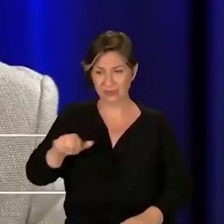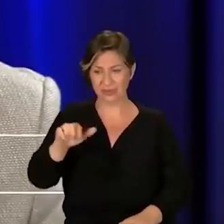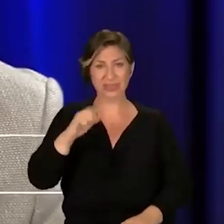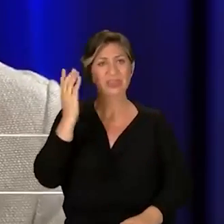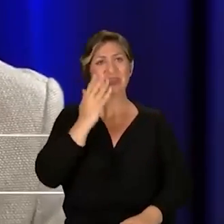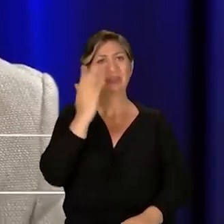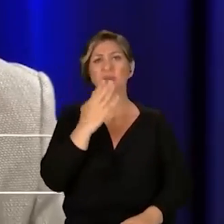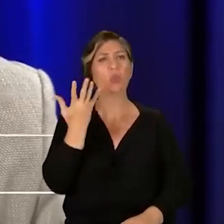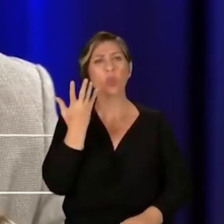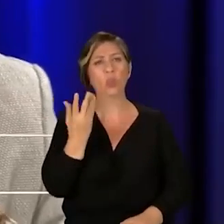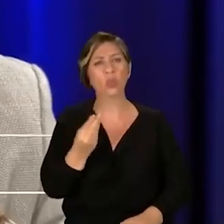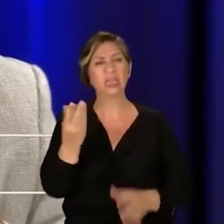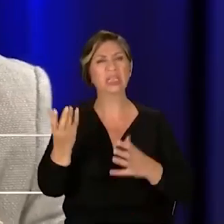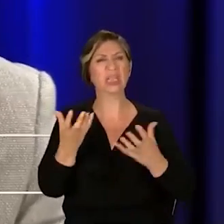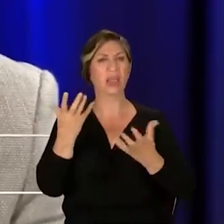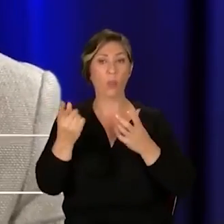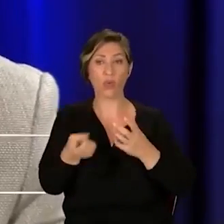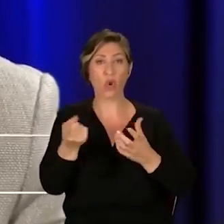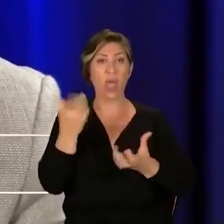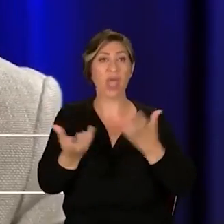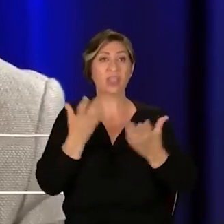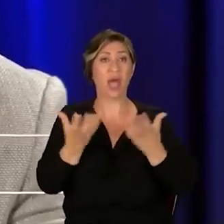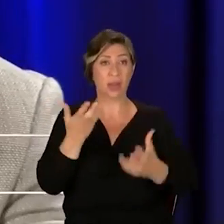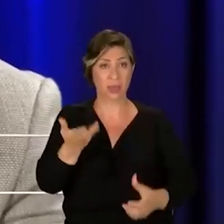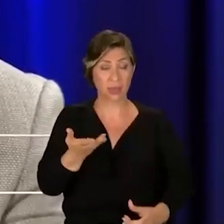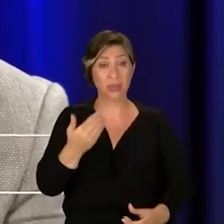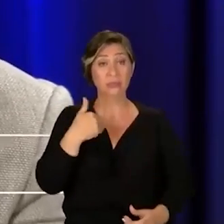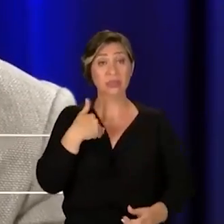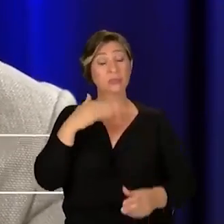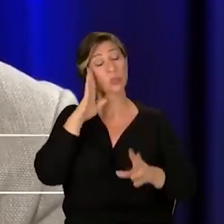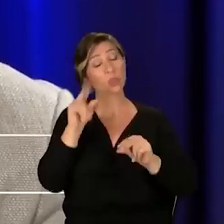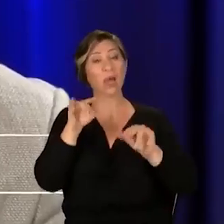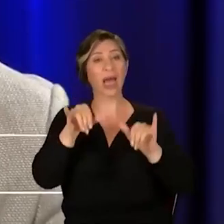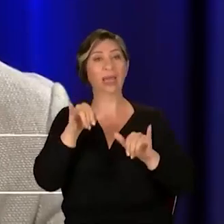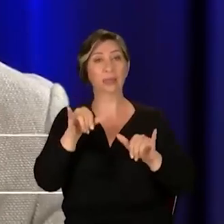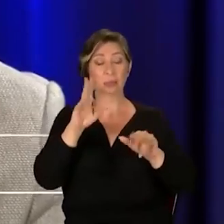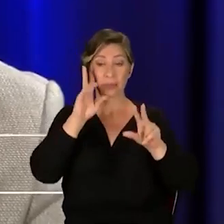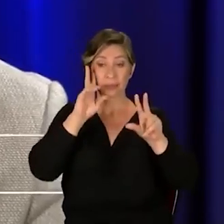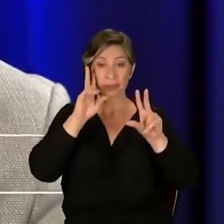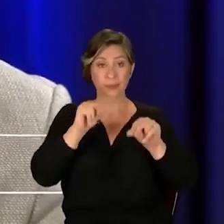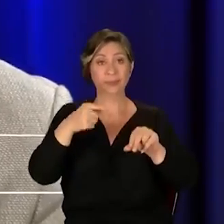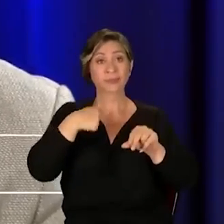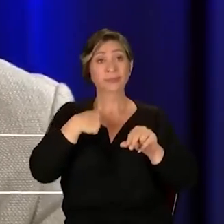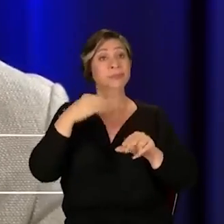gidecek olursanız ne olur o araba? Yakarsınız değil mi? Motoru hararet yaparsınız. İşte bizim uykumuz da bu. Uykumuz da bizim